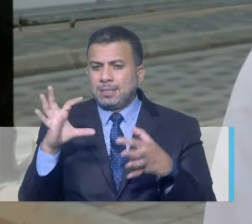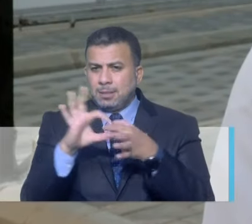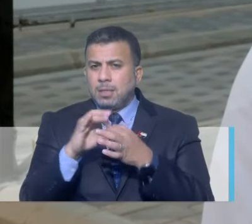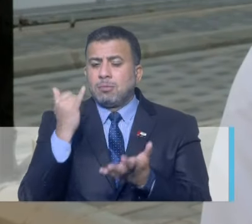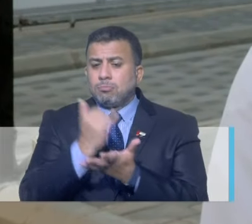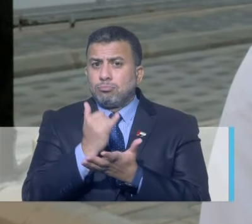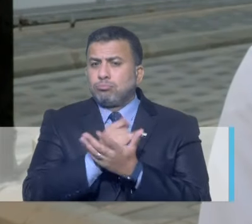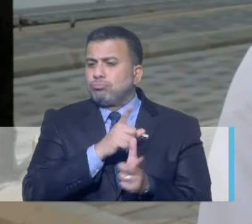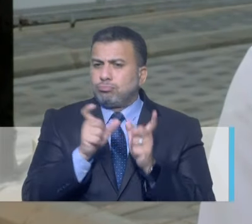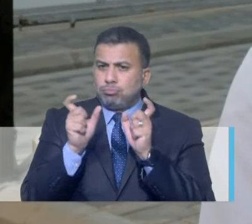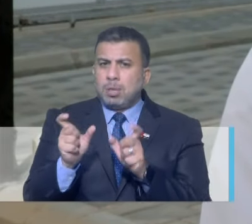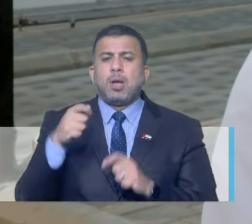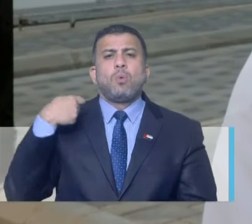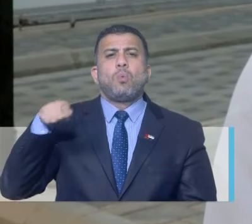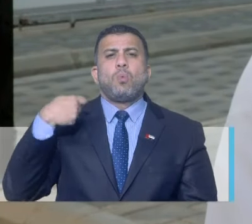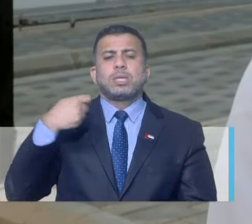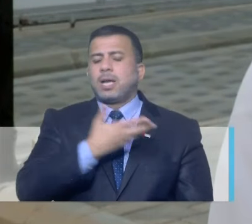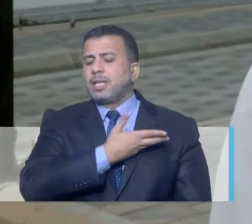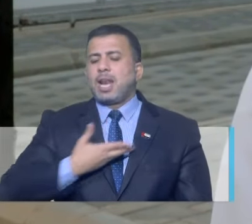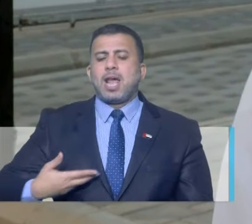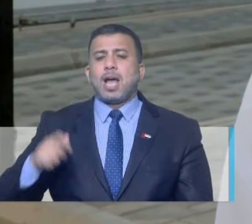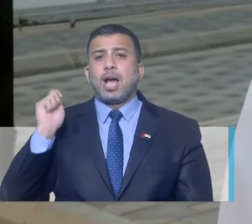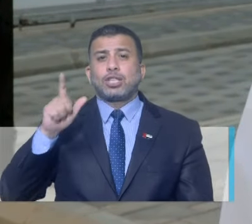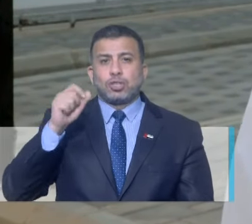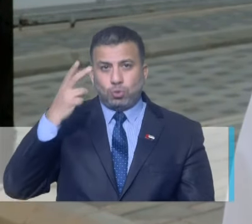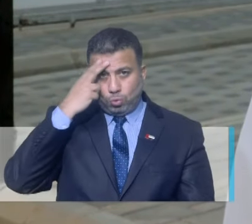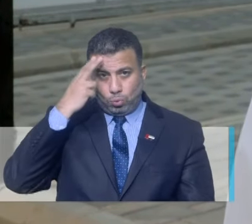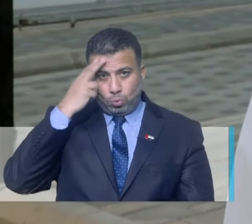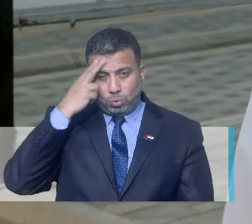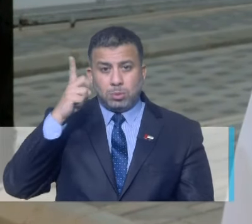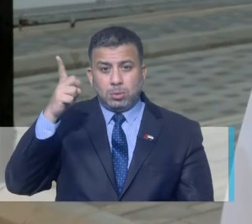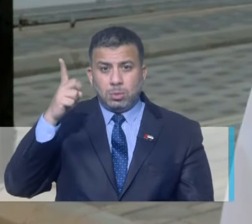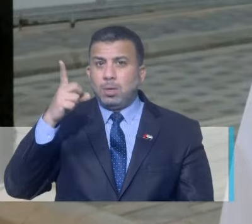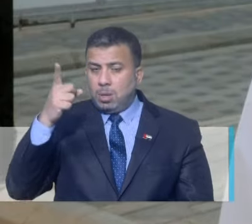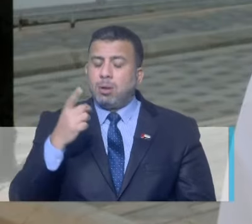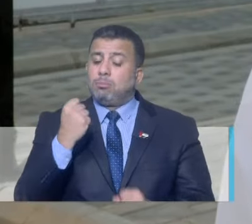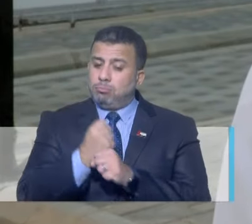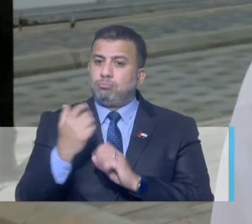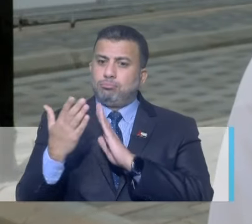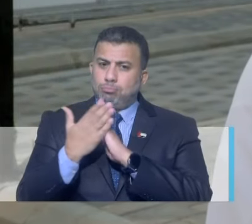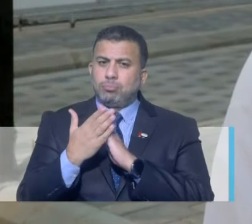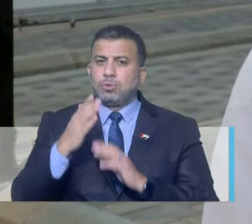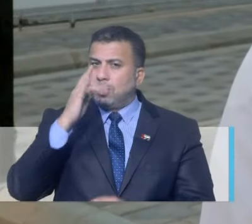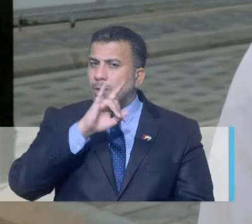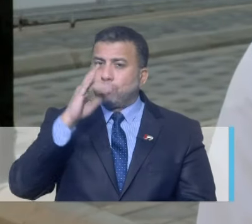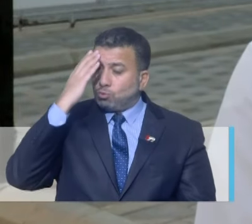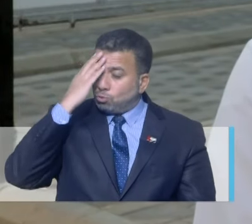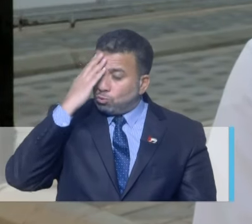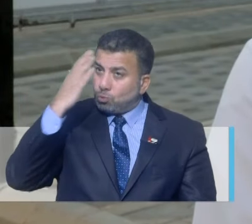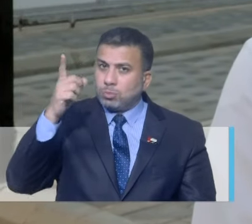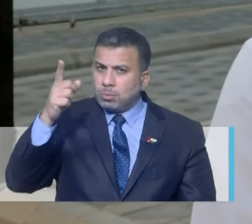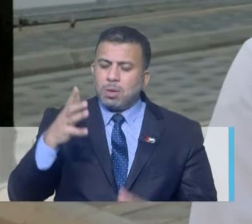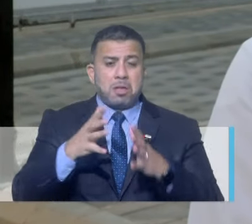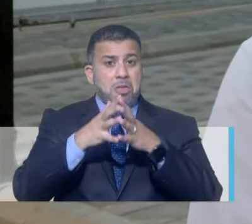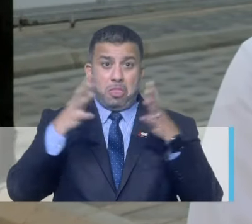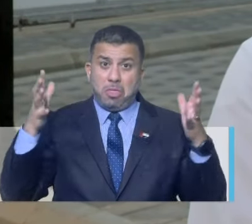ومظلة أيضا من وزارة الحج السعودية التي لها الجهد ولها الشكر الجزيل على